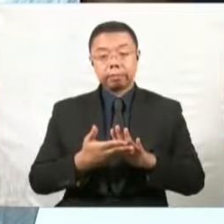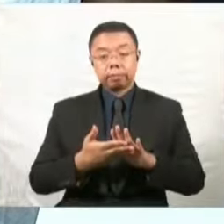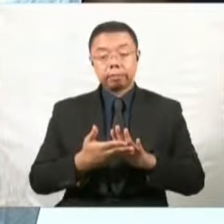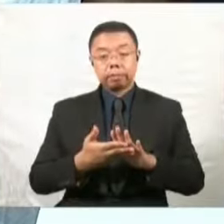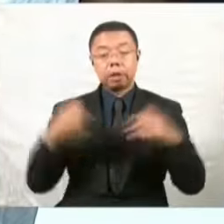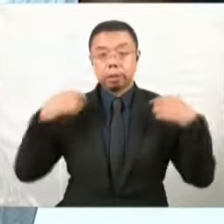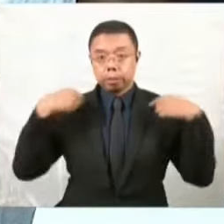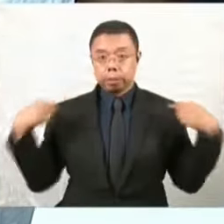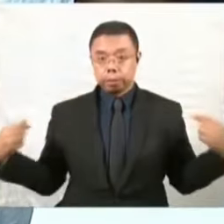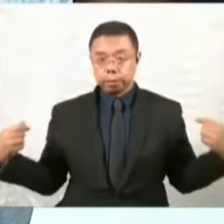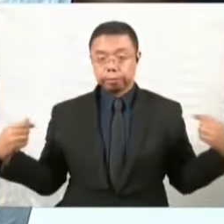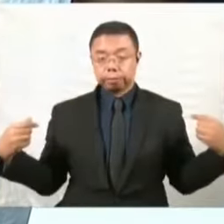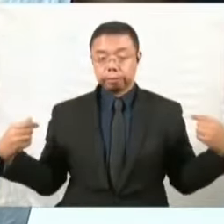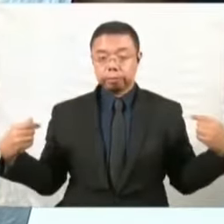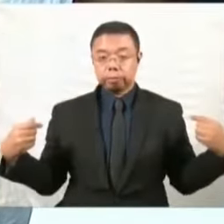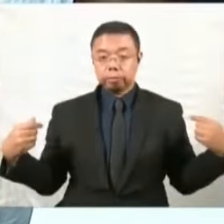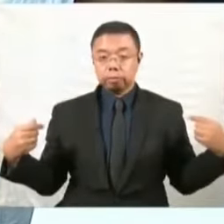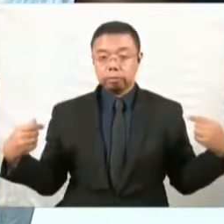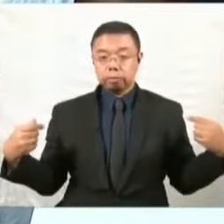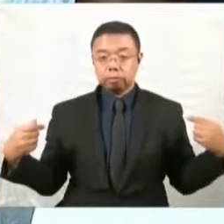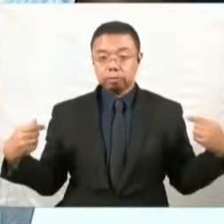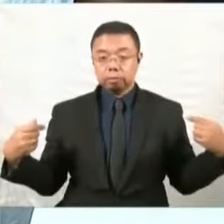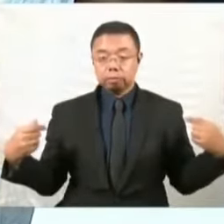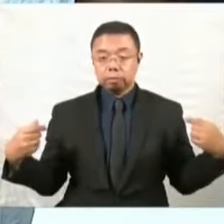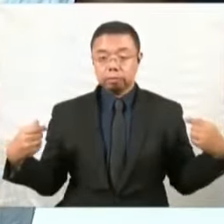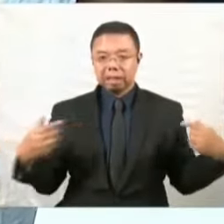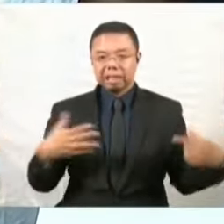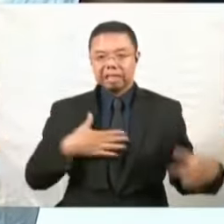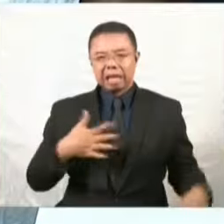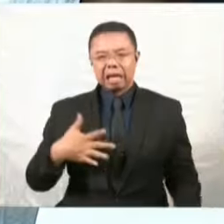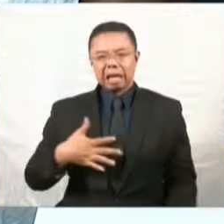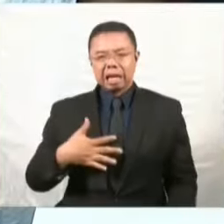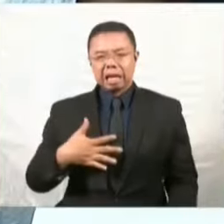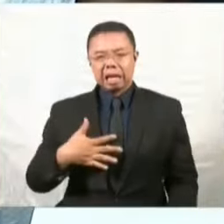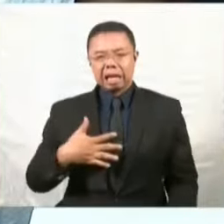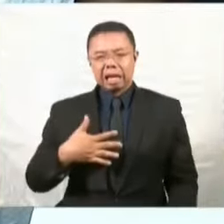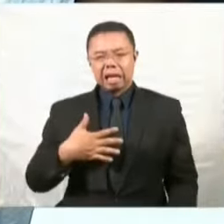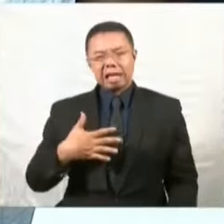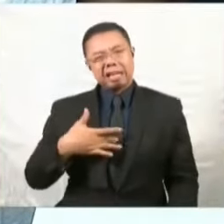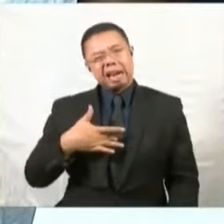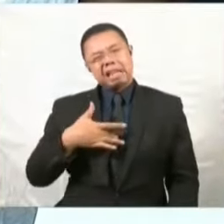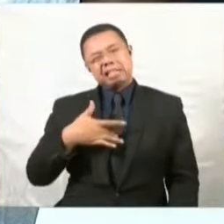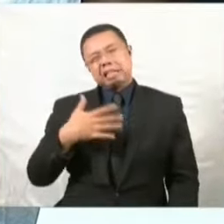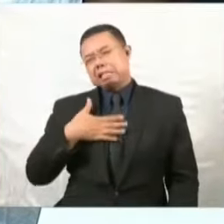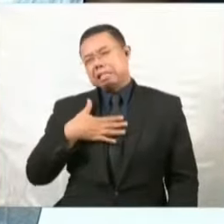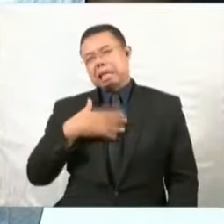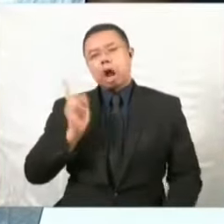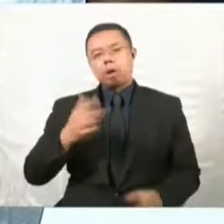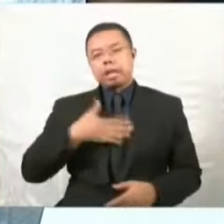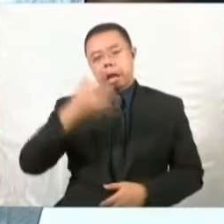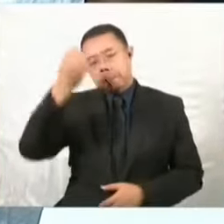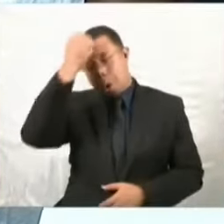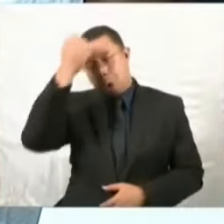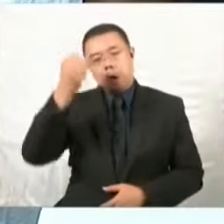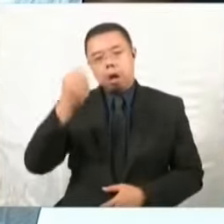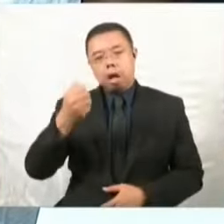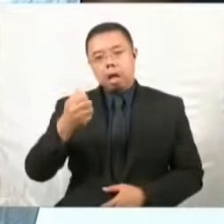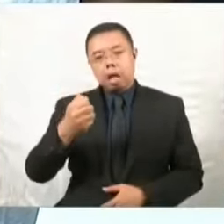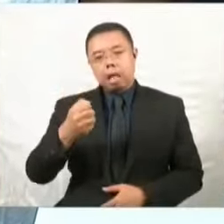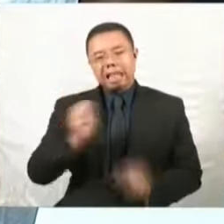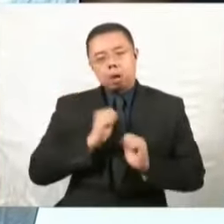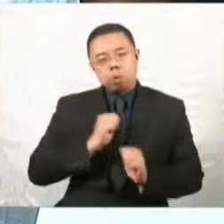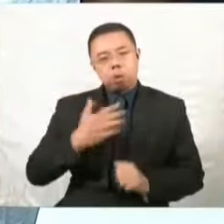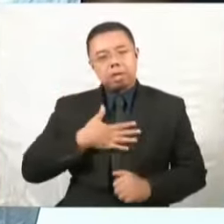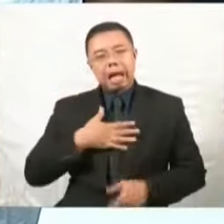seorang Gubernur Jiji saya kalau saya bodoh Jiji